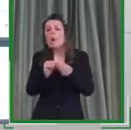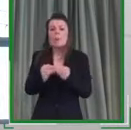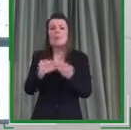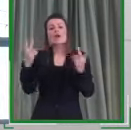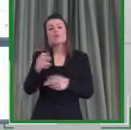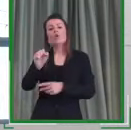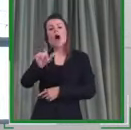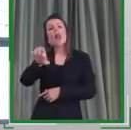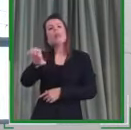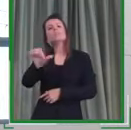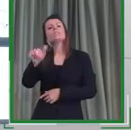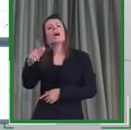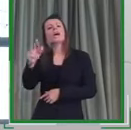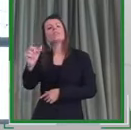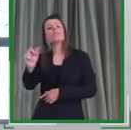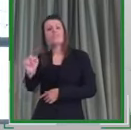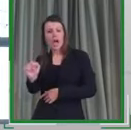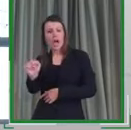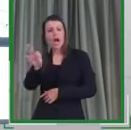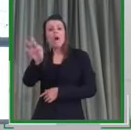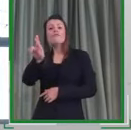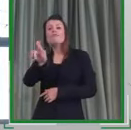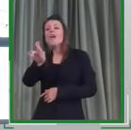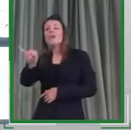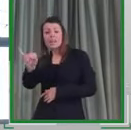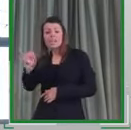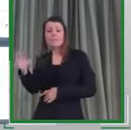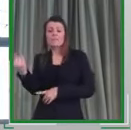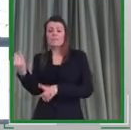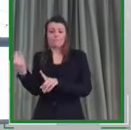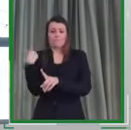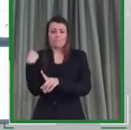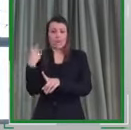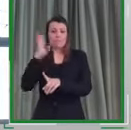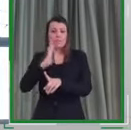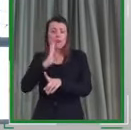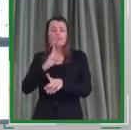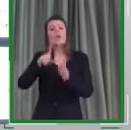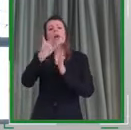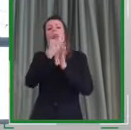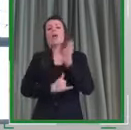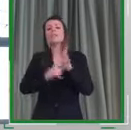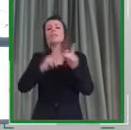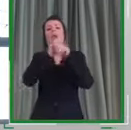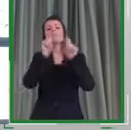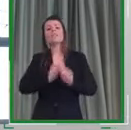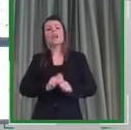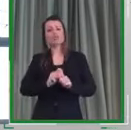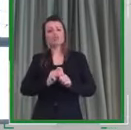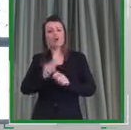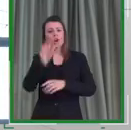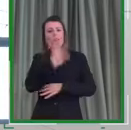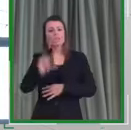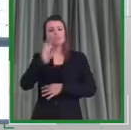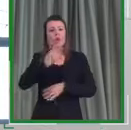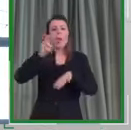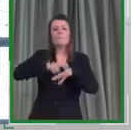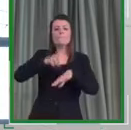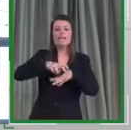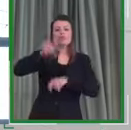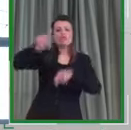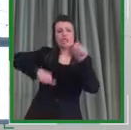ferri ci chiede di rispondere alla lettera della federazione regionale dei medici chirurgici e